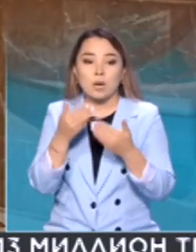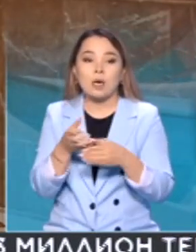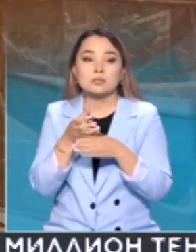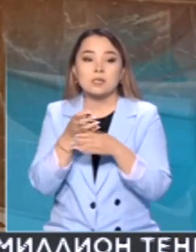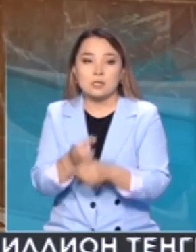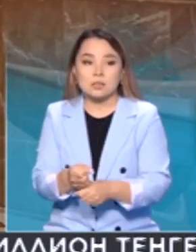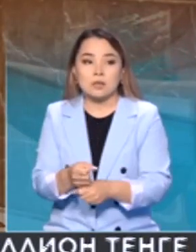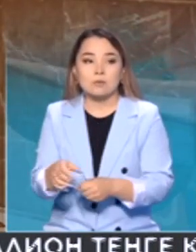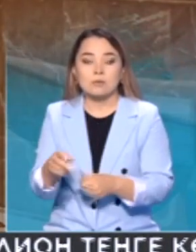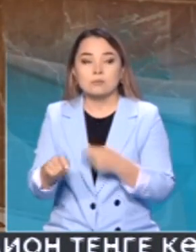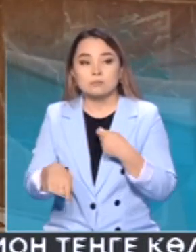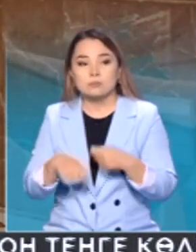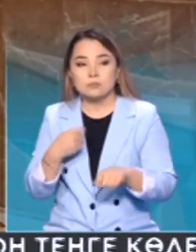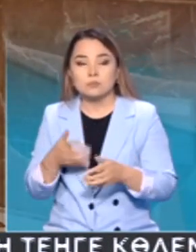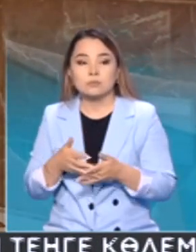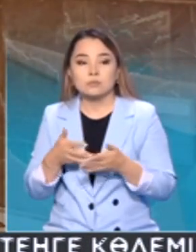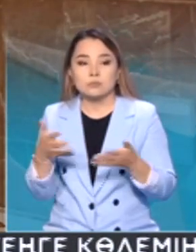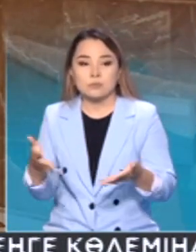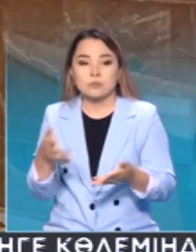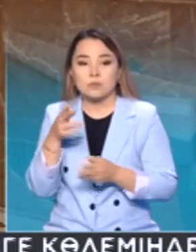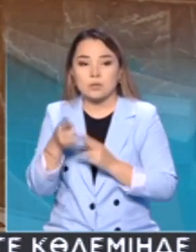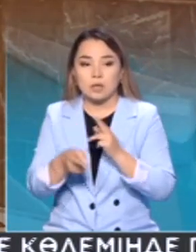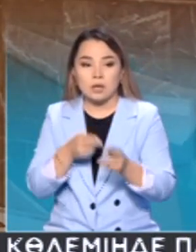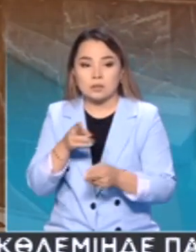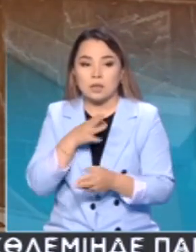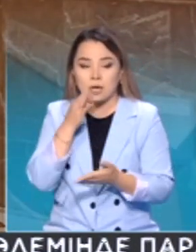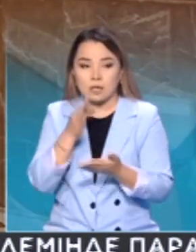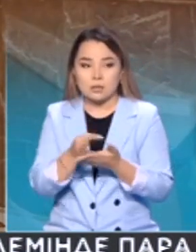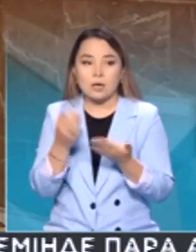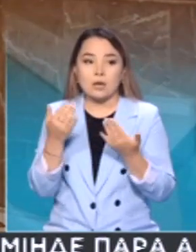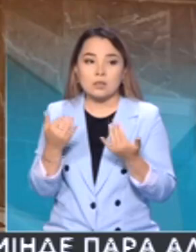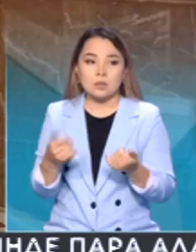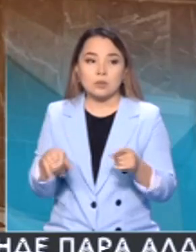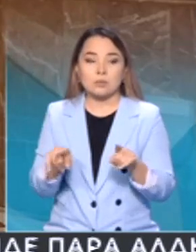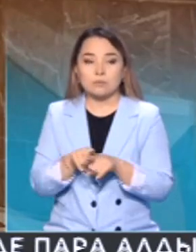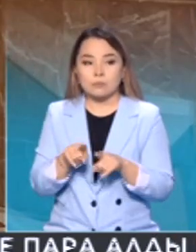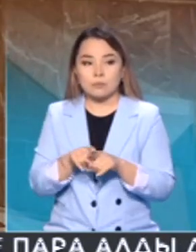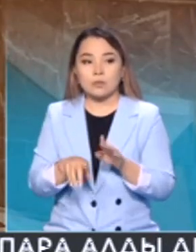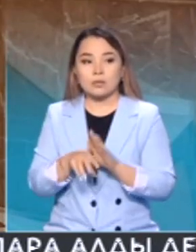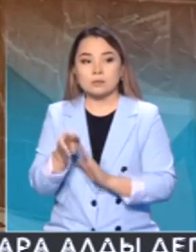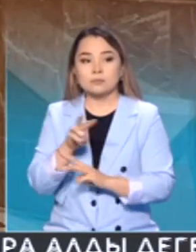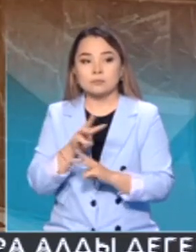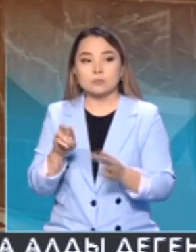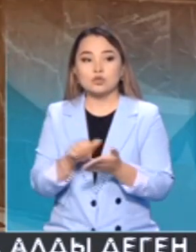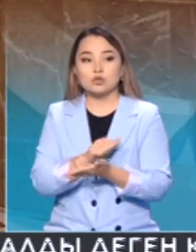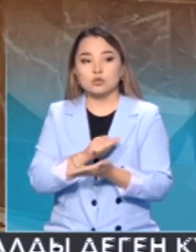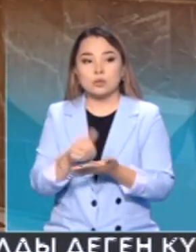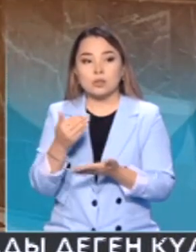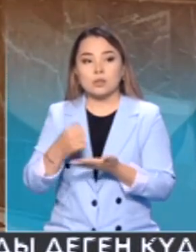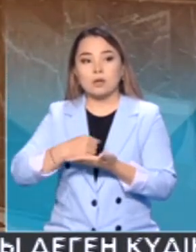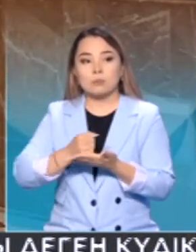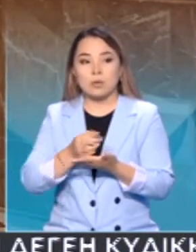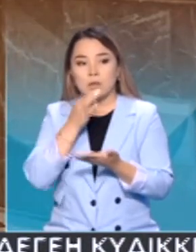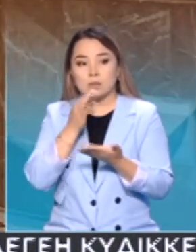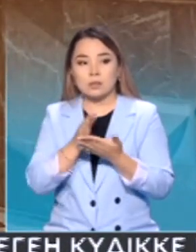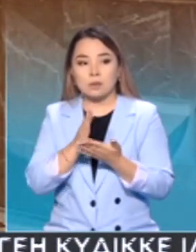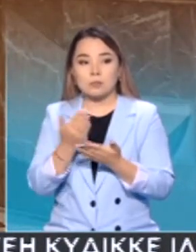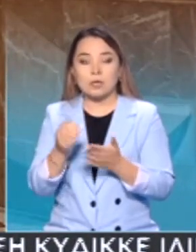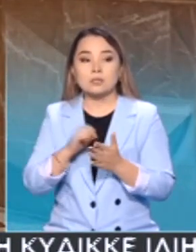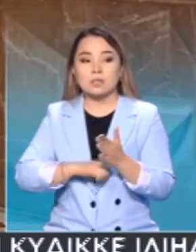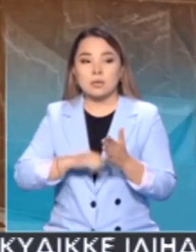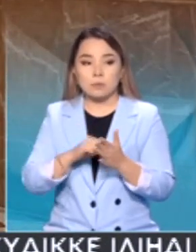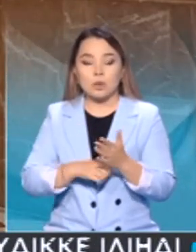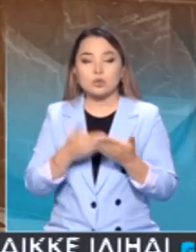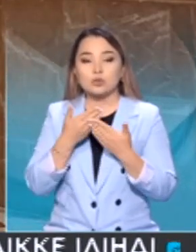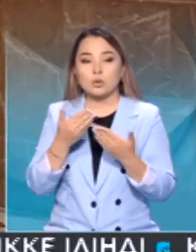азайып, қып-қызыл шығынға батамыз деп шағымданған. Қалай болғанда да сенаторлары құжатты мақұлдап отыр, себебі